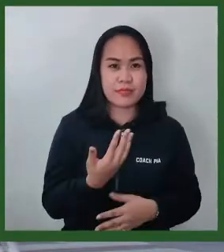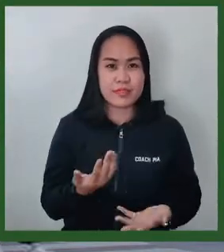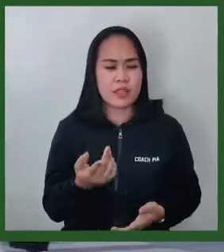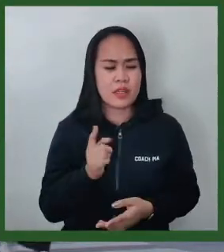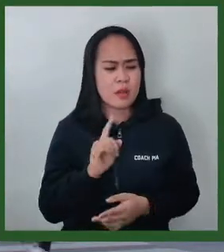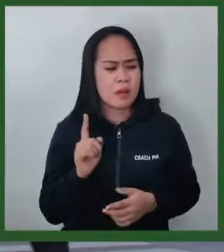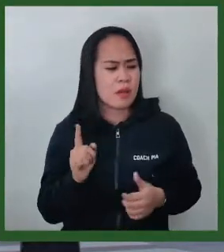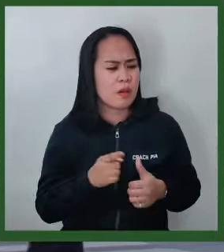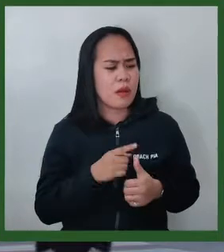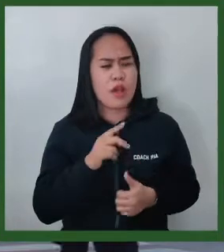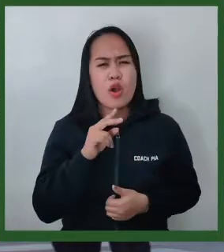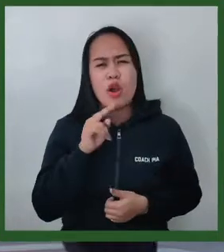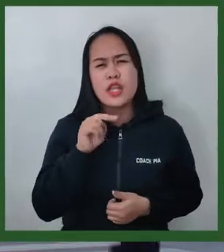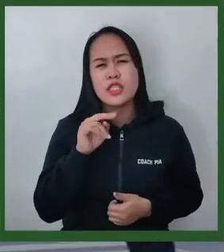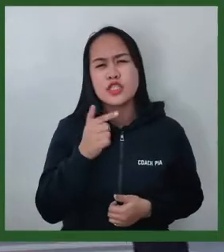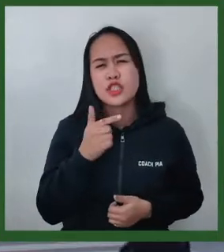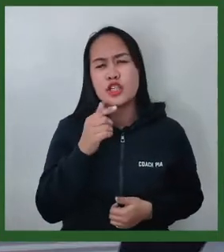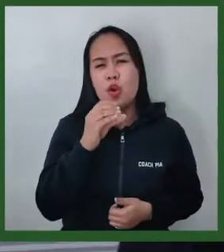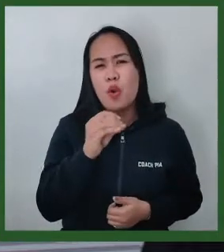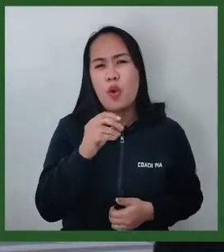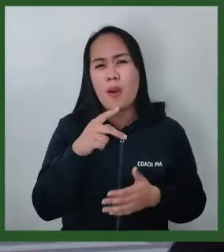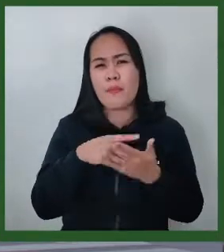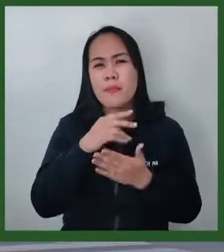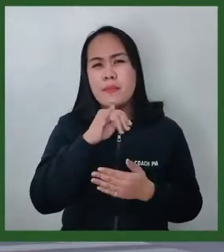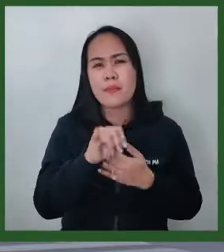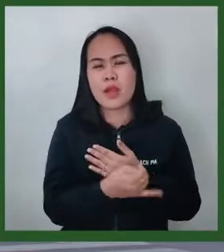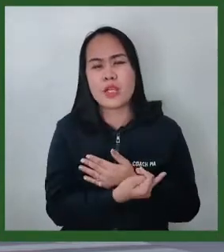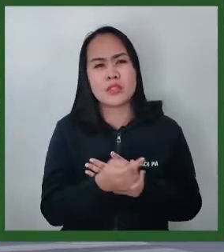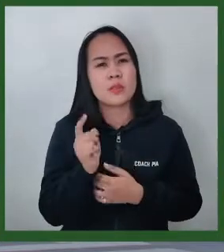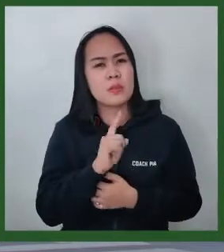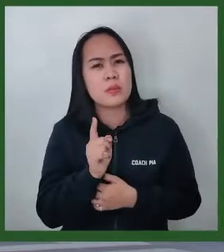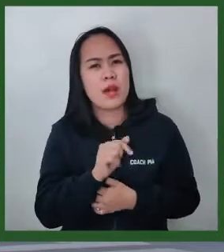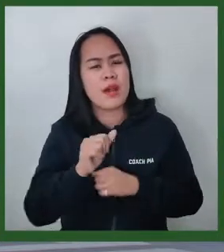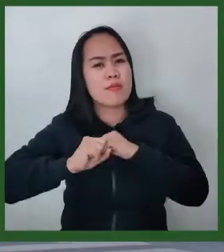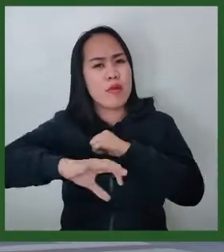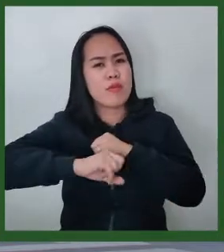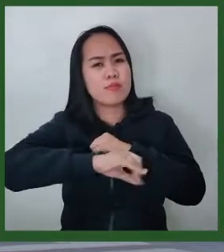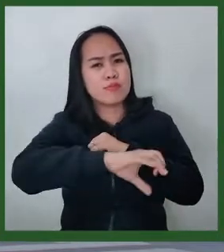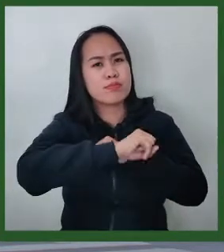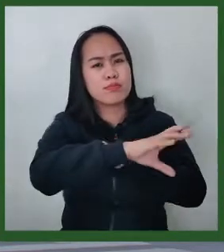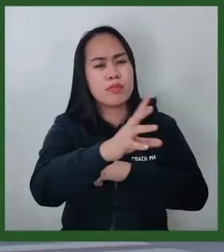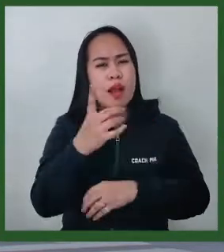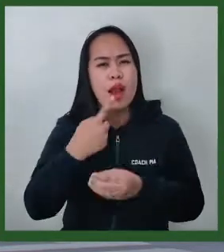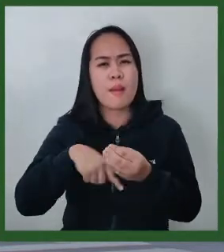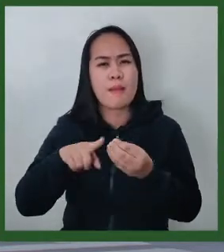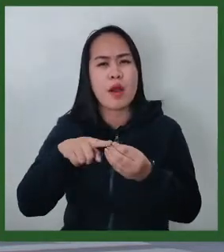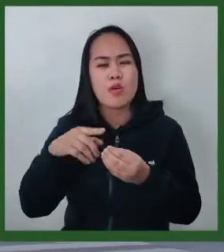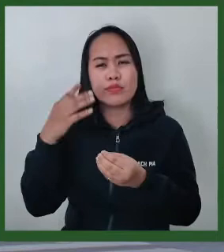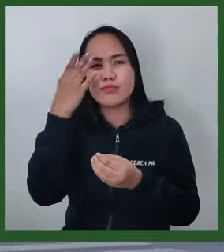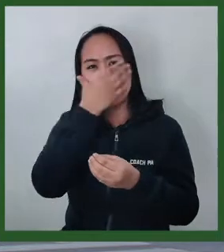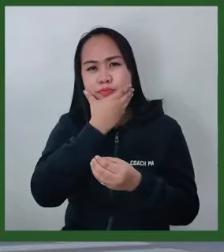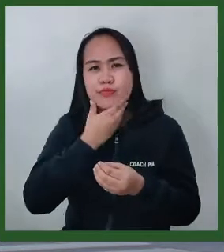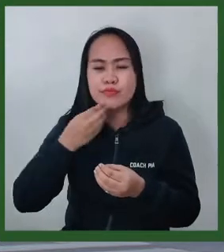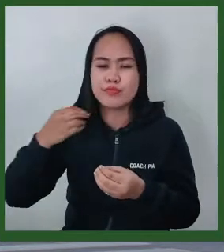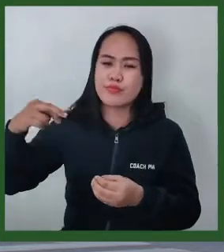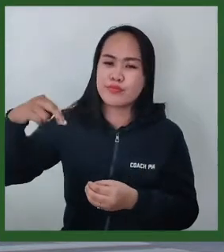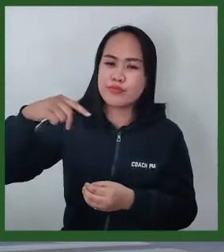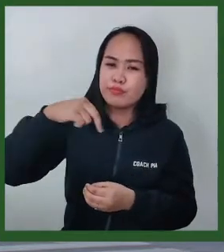kung tawagin ay ang The Pearl Project, na ang pangunahing advokasya ay mas mapaganda ang